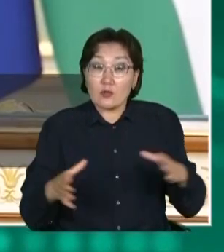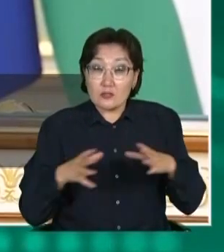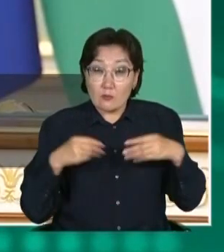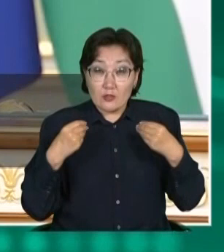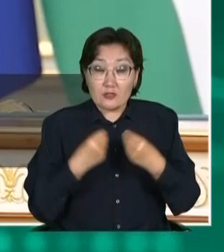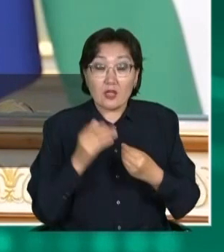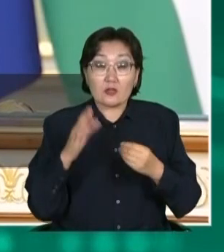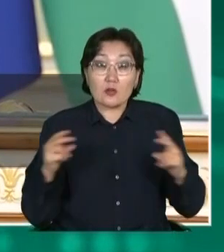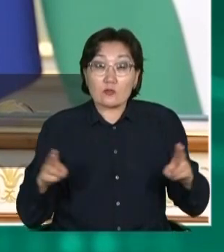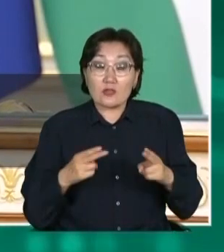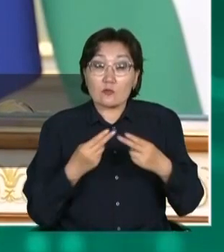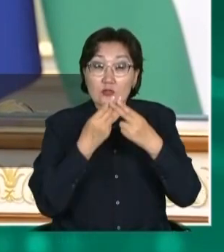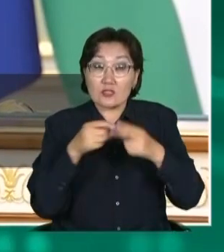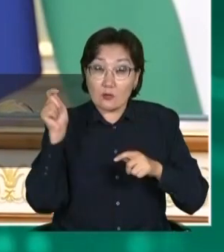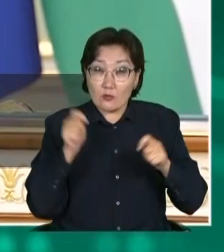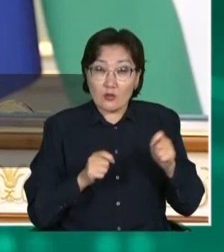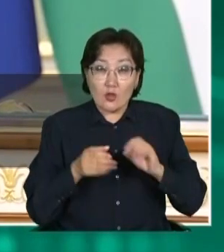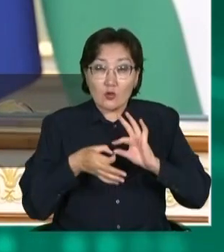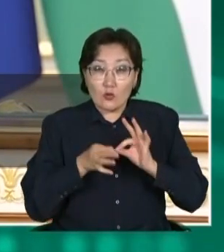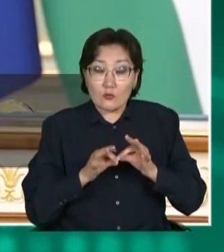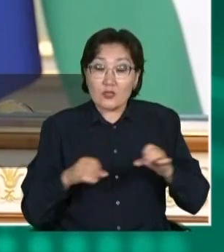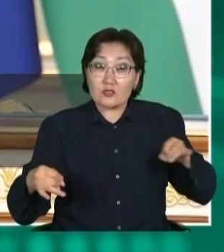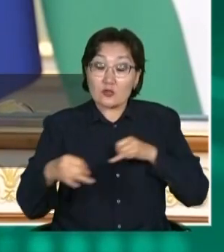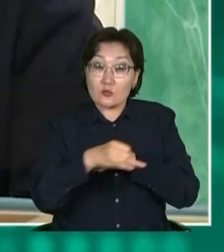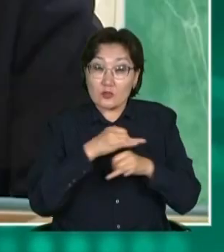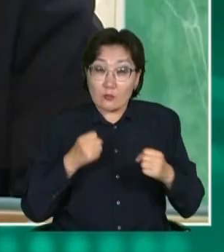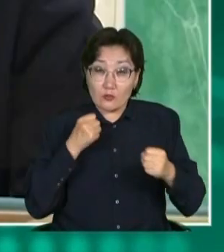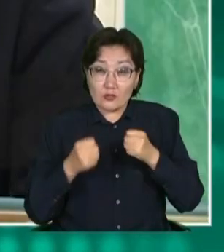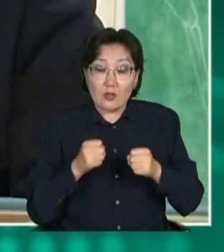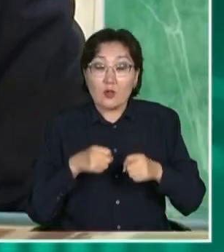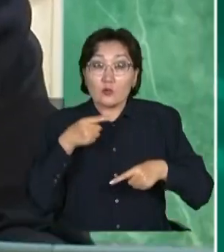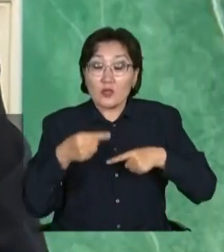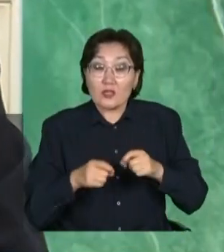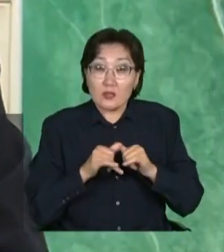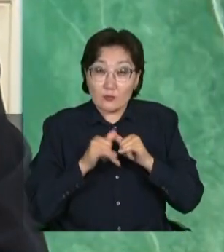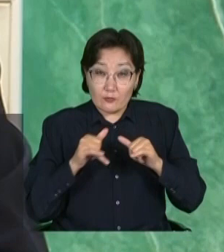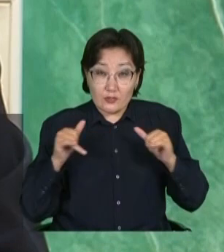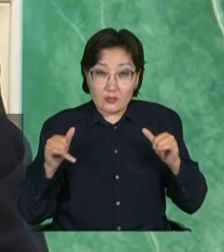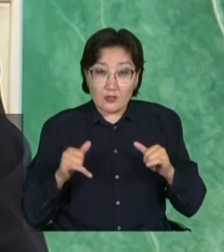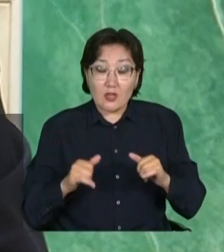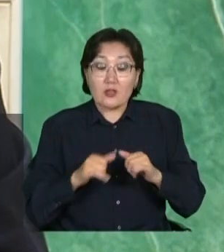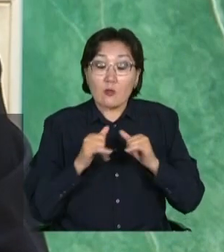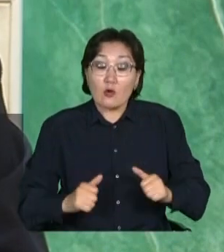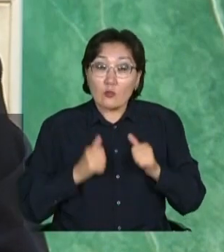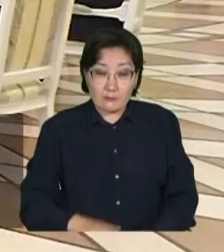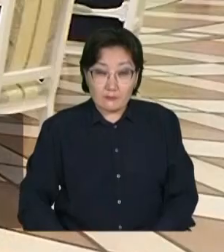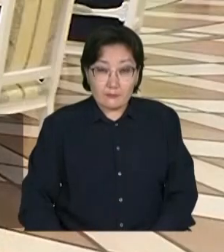Астана саммиті көпжақты диалогты нығайту, орнықты бейбітшілік пен дамуға ұмтылу деген атаумен өтетінін